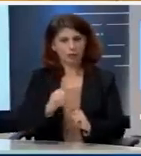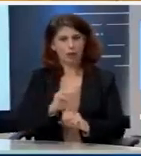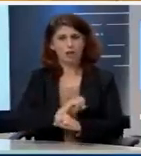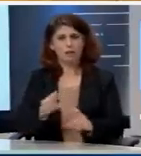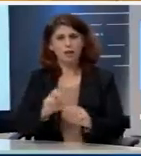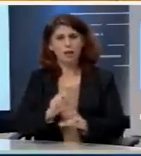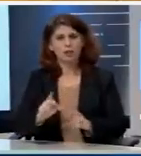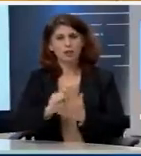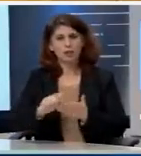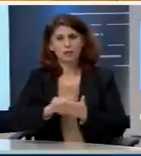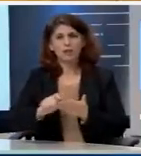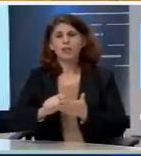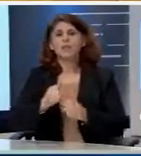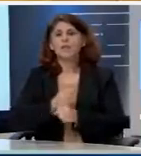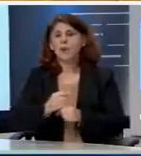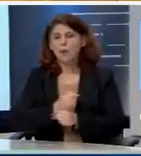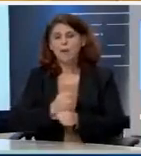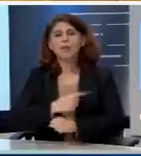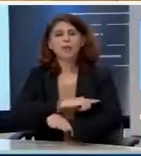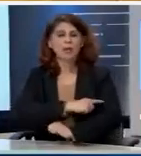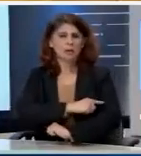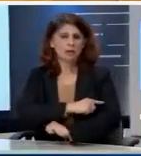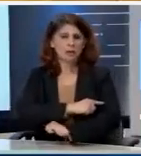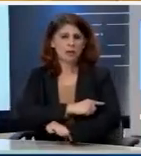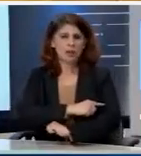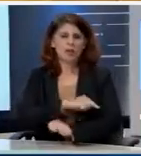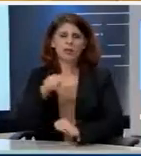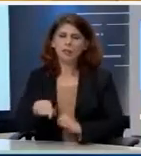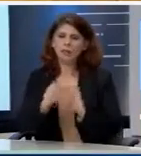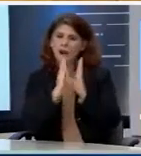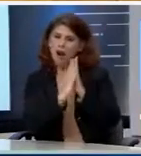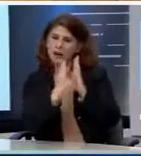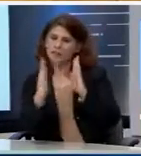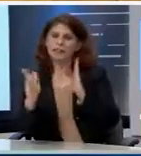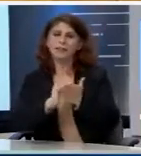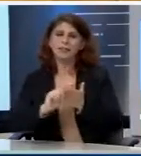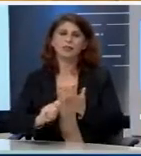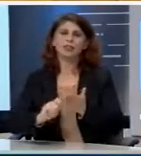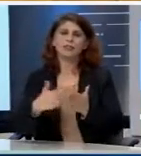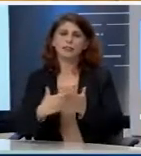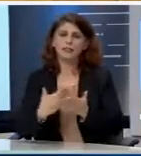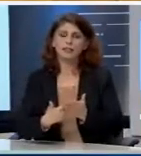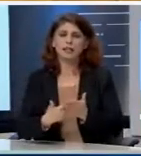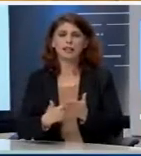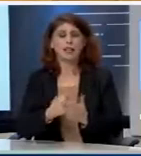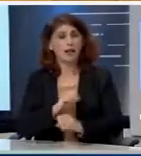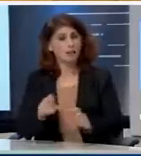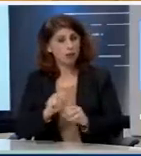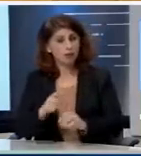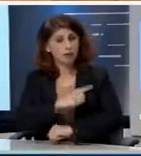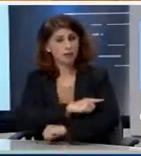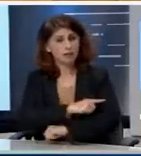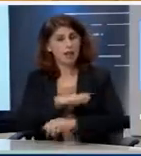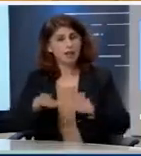ενημερωτικών σημειωμάτων σε φαρμακοποιούς και γιατρούς. Στα εν λόγω αρχεία αναγράφονται στοιχεία για να ενημερώνονται οι γιατροί αναφορικά